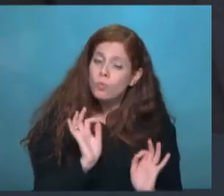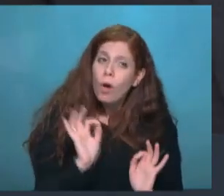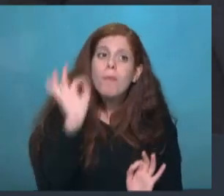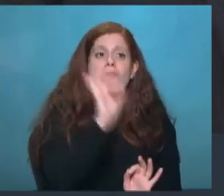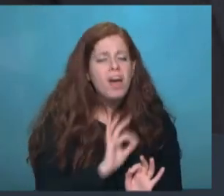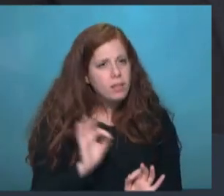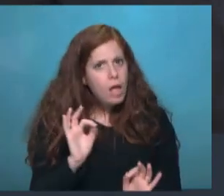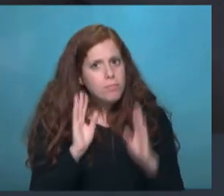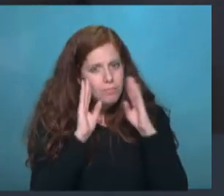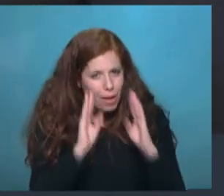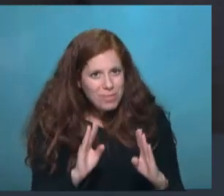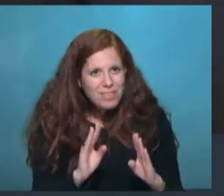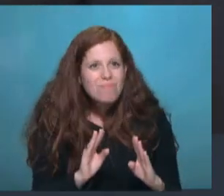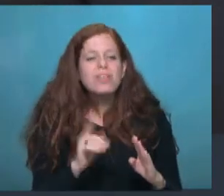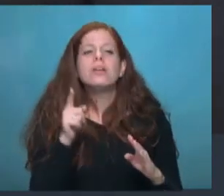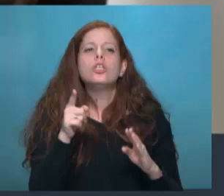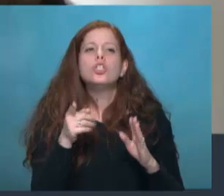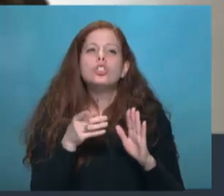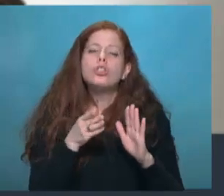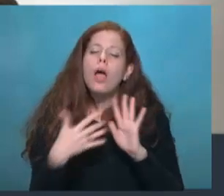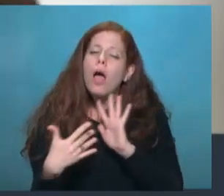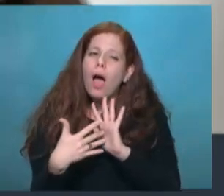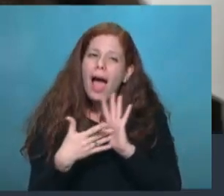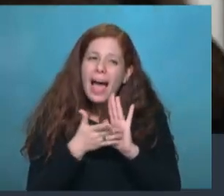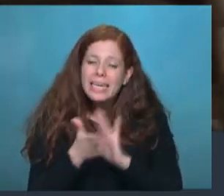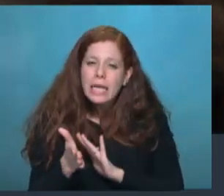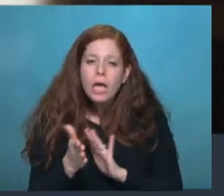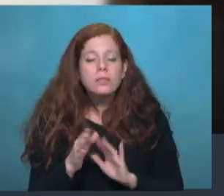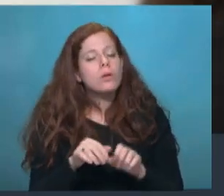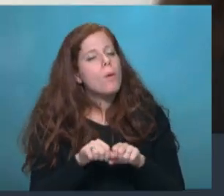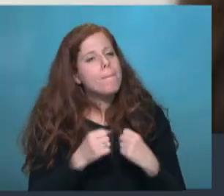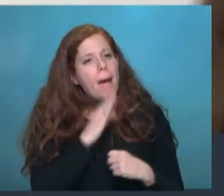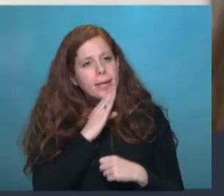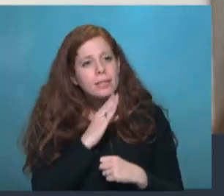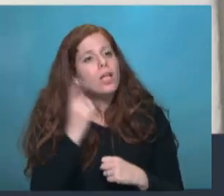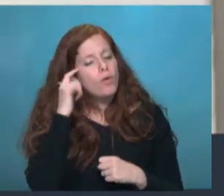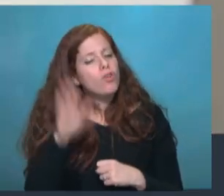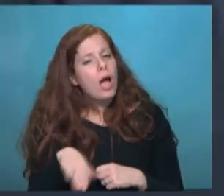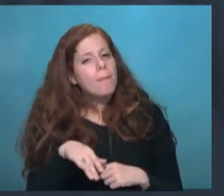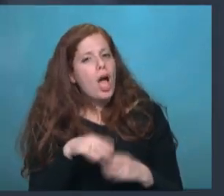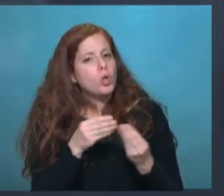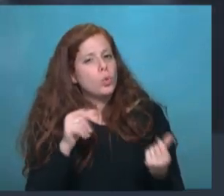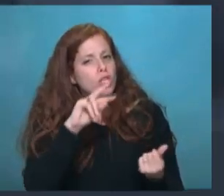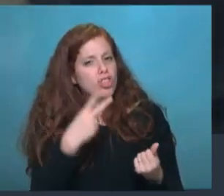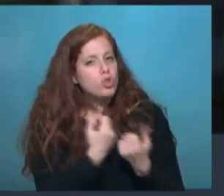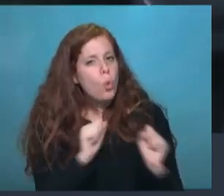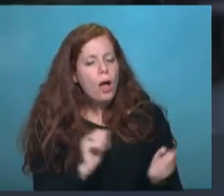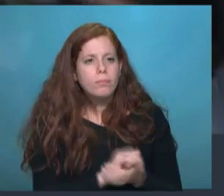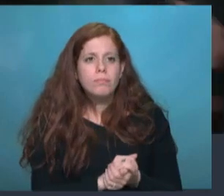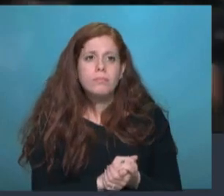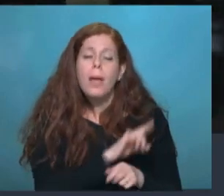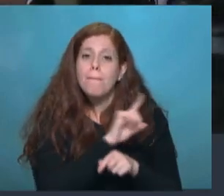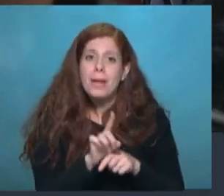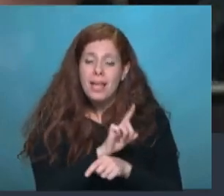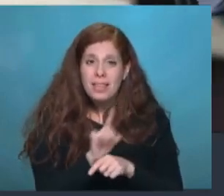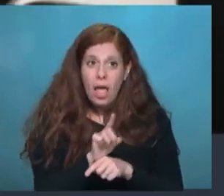דעה שכיוון החקירה הזה הוא פגום. אני סבור שגם החשוד השני שוחרר. בינתיים בעלה בחקירתו